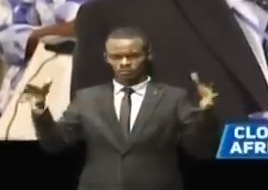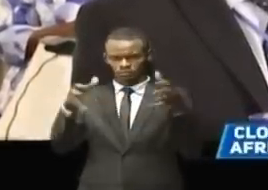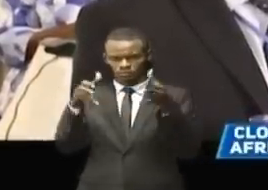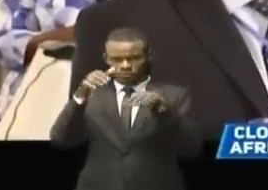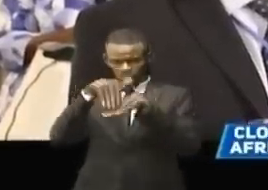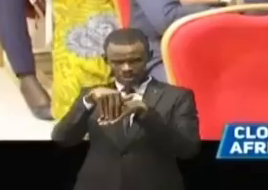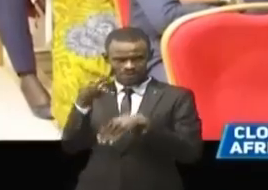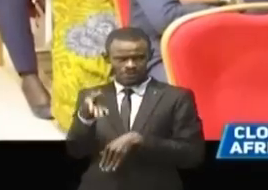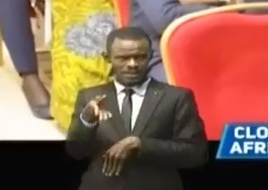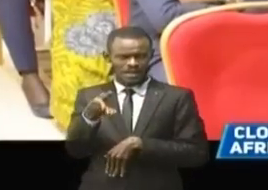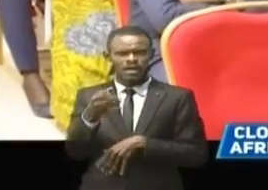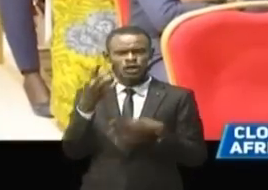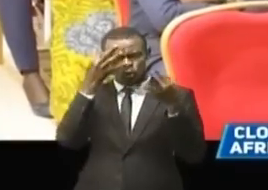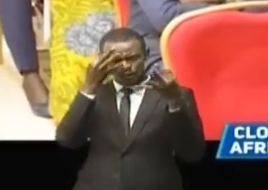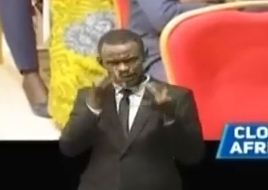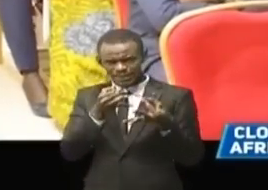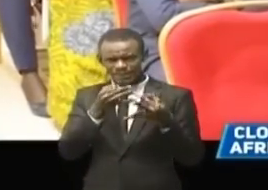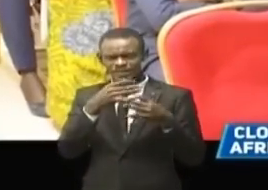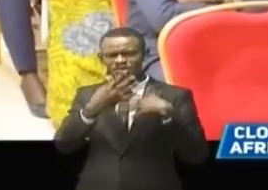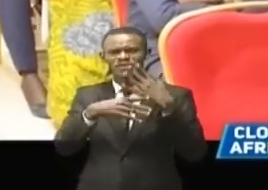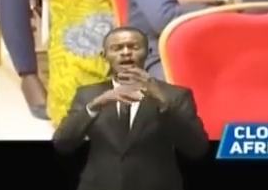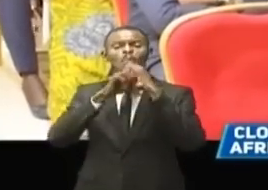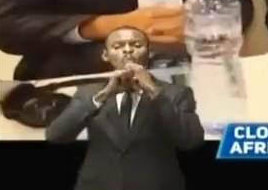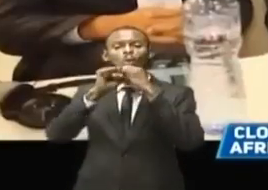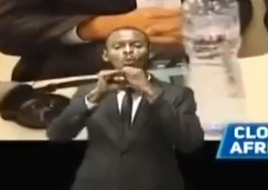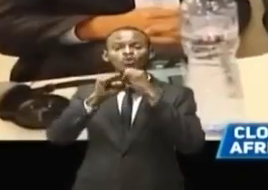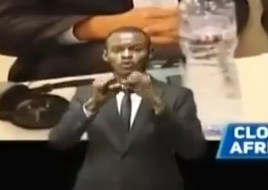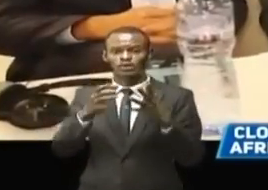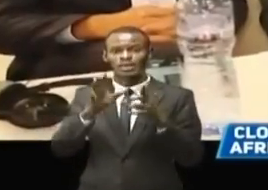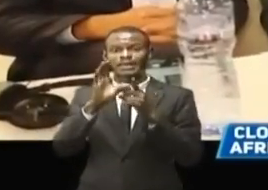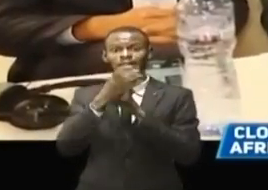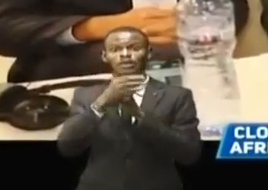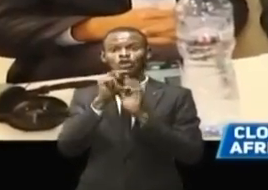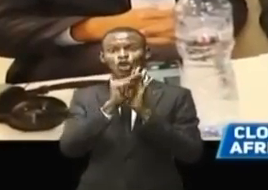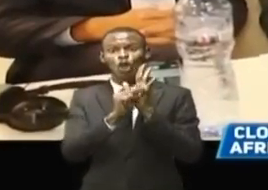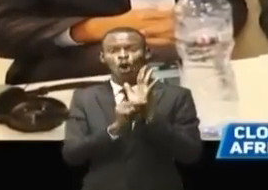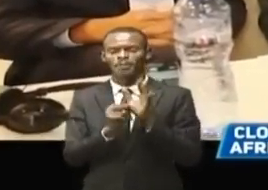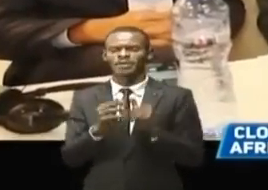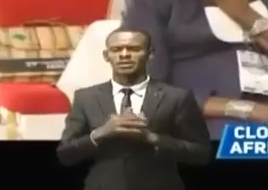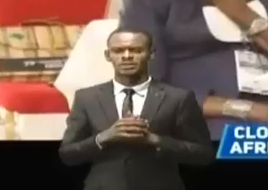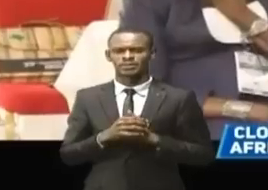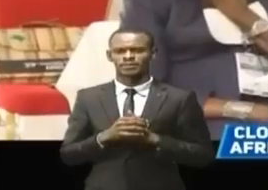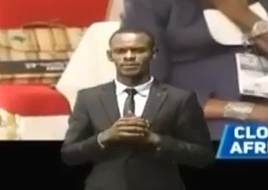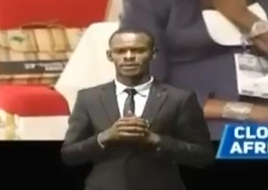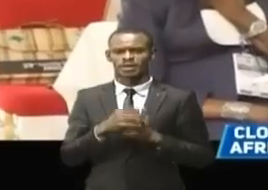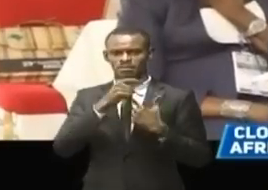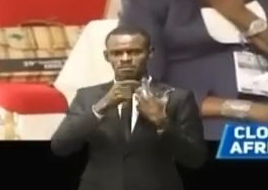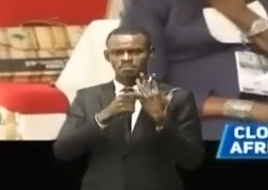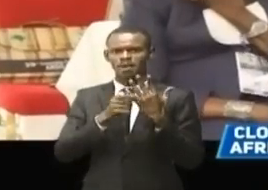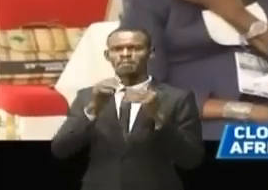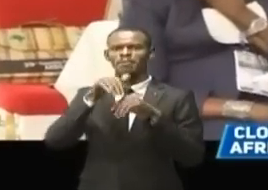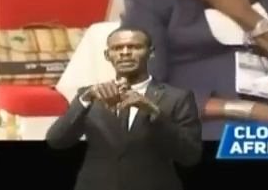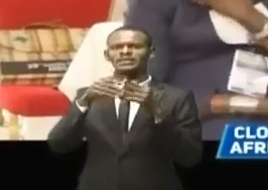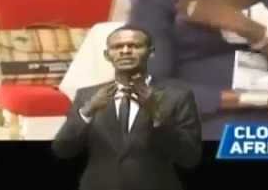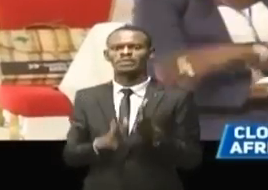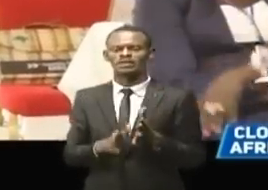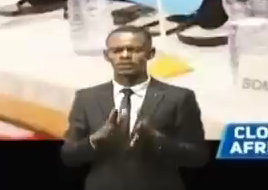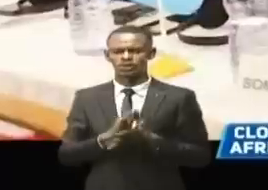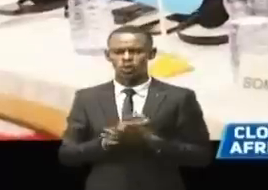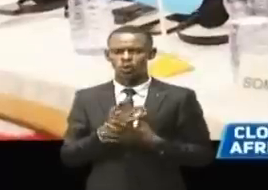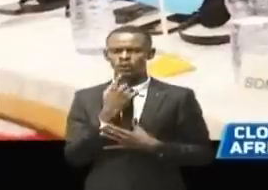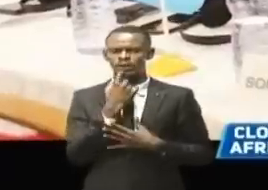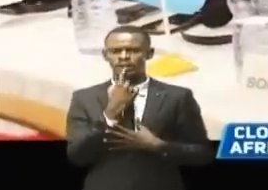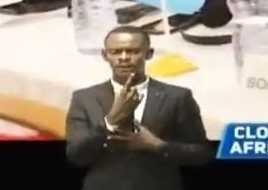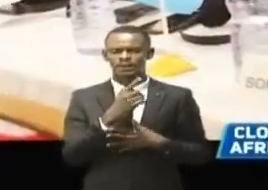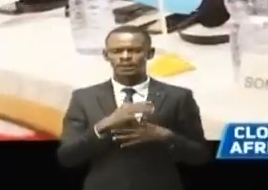la culture de normalisation. Selon le participant, la politique normative est un levier d'accélération de